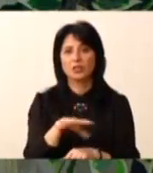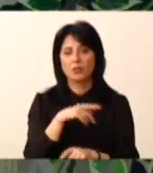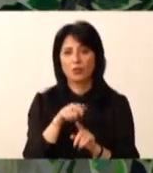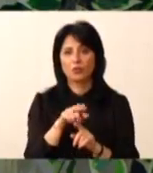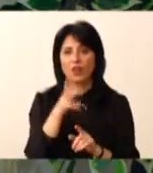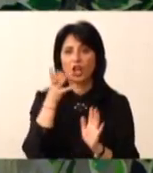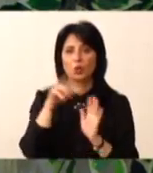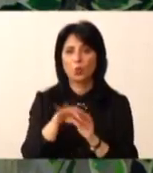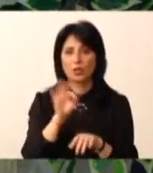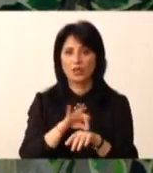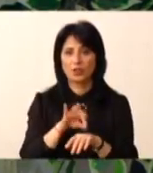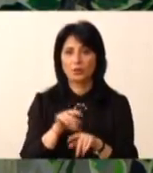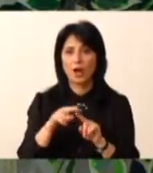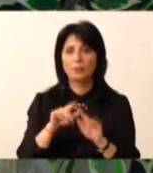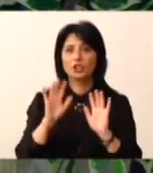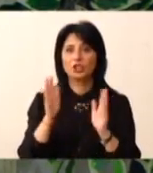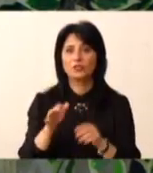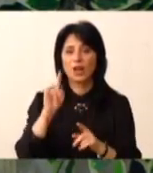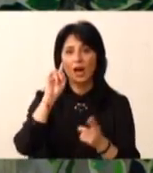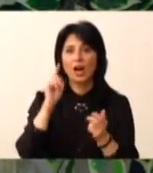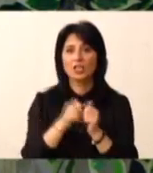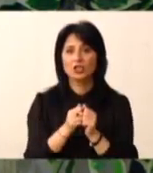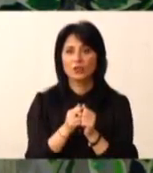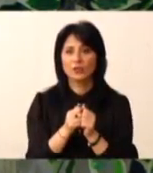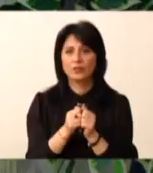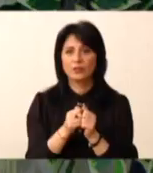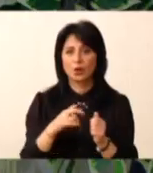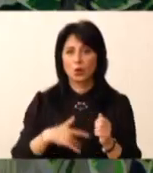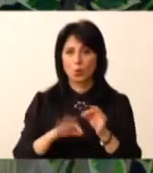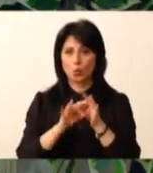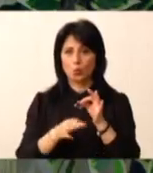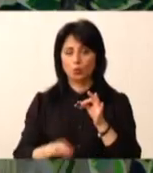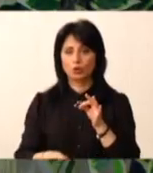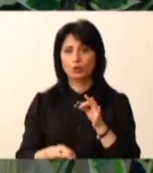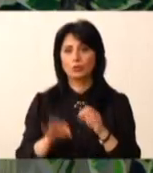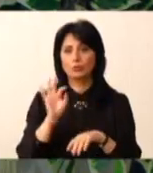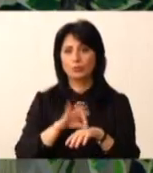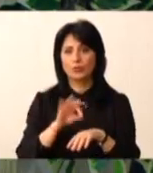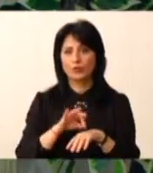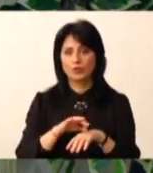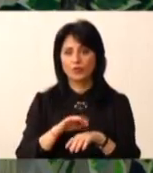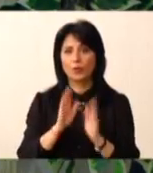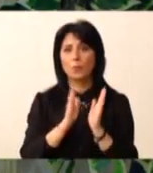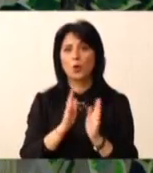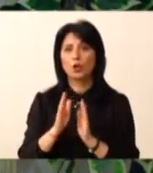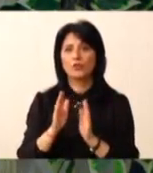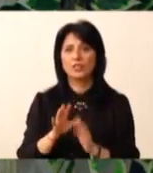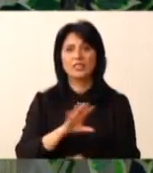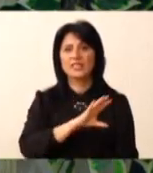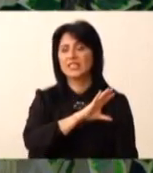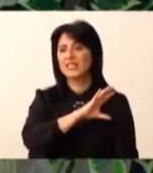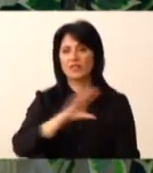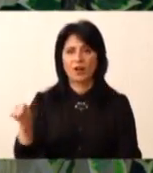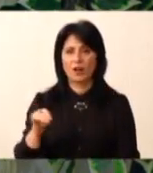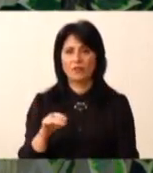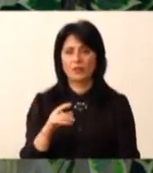ჰქონდეს ერთდროულად. ასეთ შემთხვევაში გახსოვდეთ, რომ კუჭნაწლავის ტრაქტის ფლორის მოწესრიგება